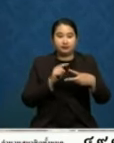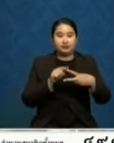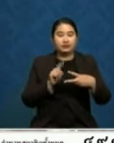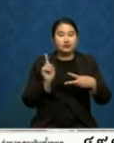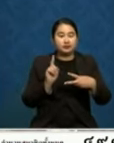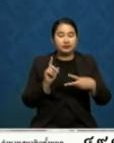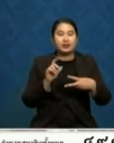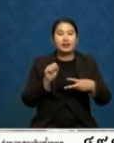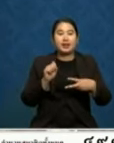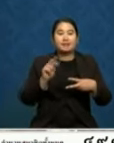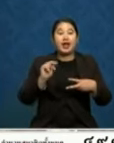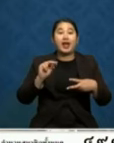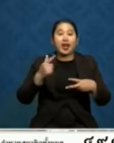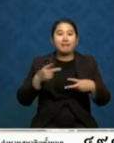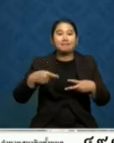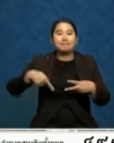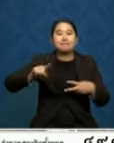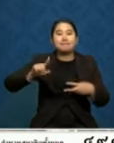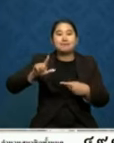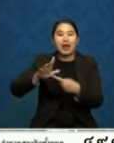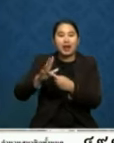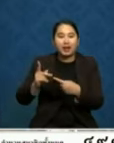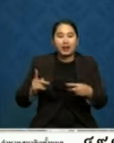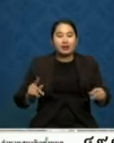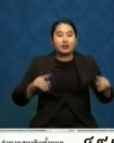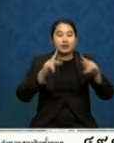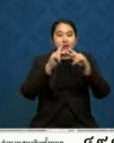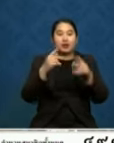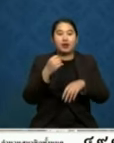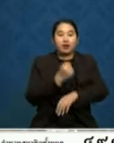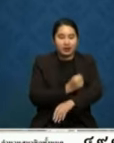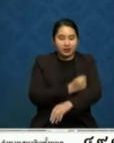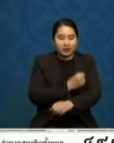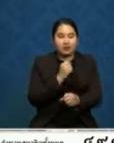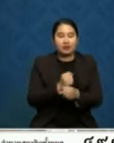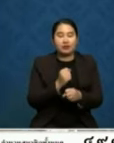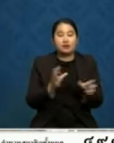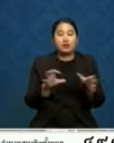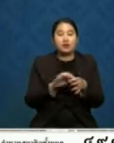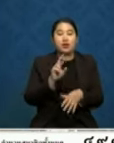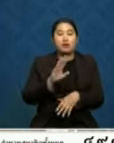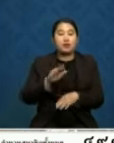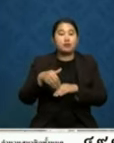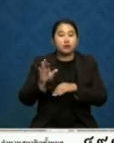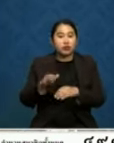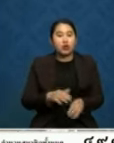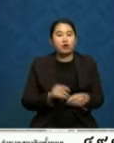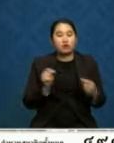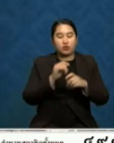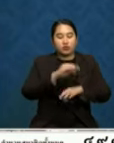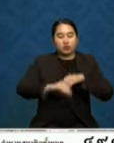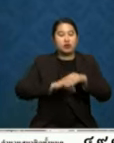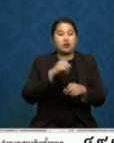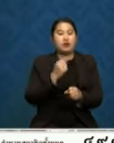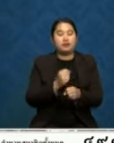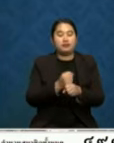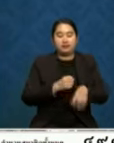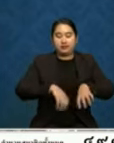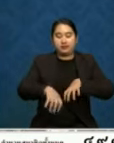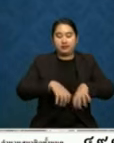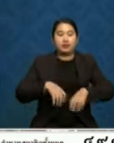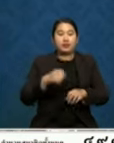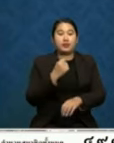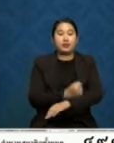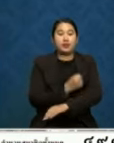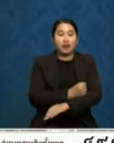ของสำนักงานปลัดกระทรวงแรงงานนะครับที่เกี่ยวข้องกับแรงงานนอกระบบนะครับไม่ว่าจะเป็นโครงการบริหารจัดการแรง